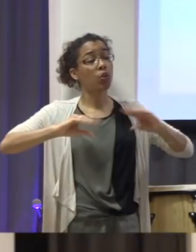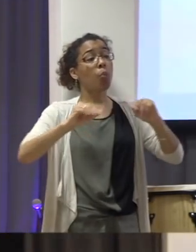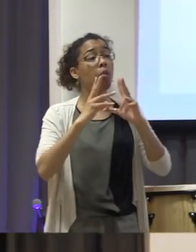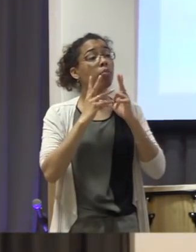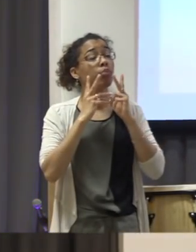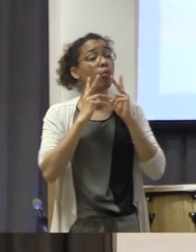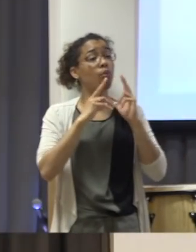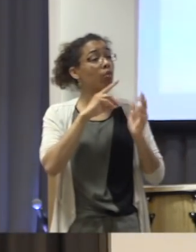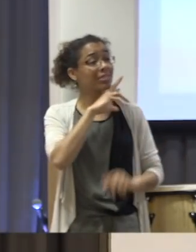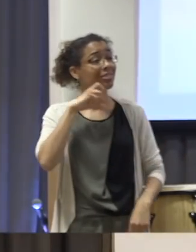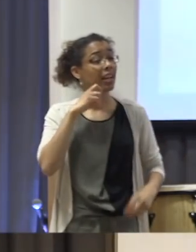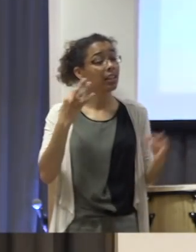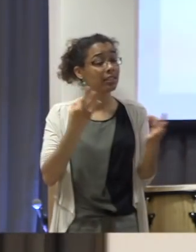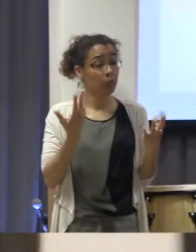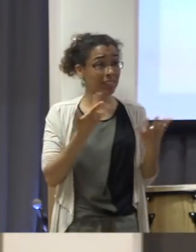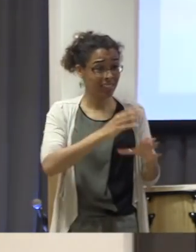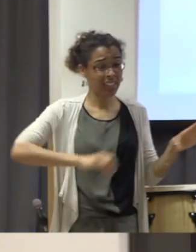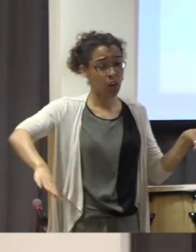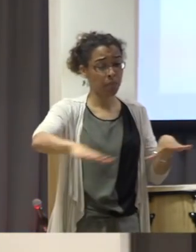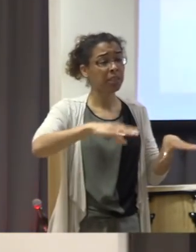Dieu dit ici, il s'agit de Sion,